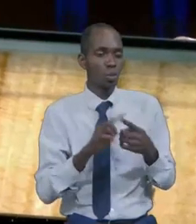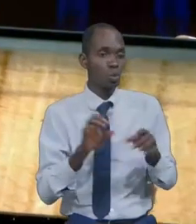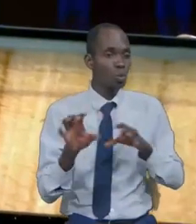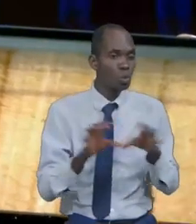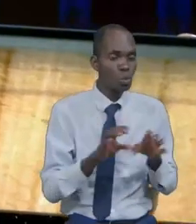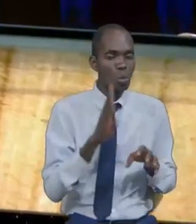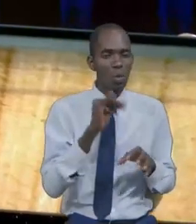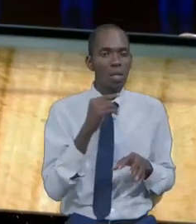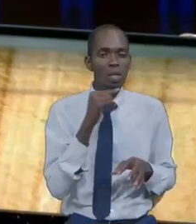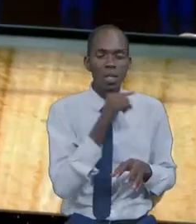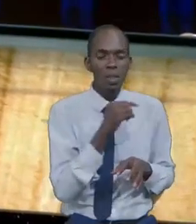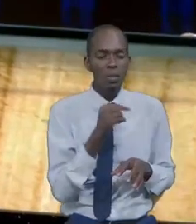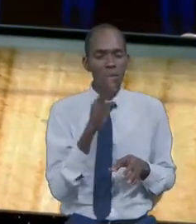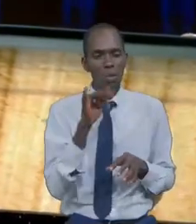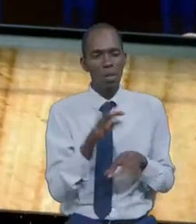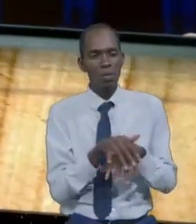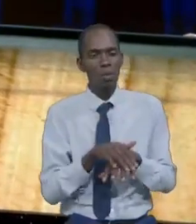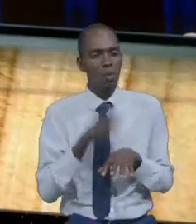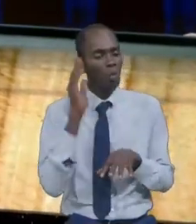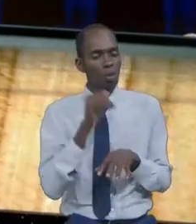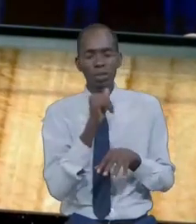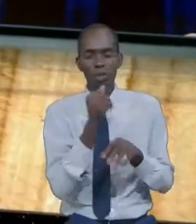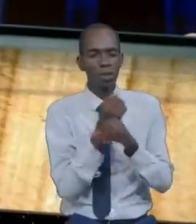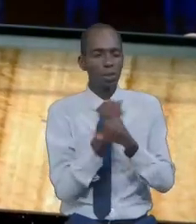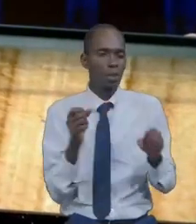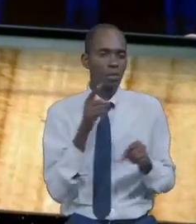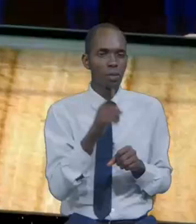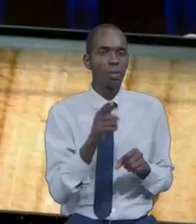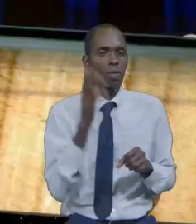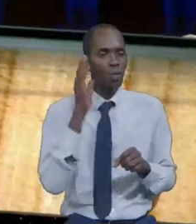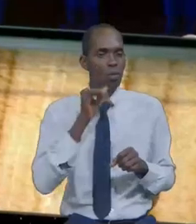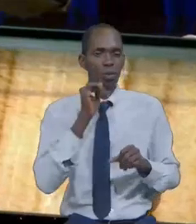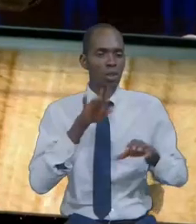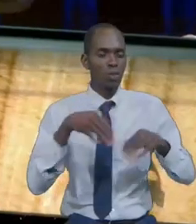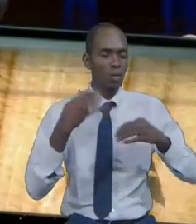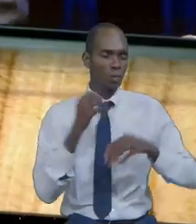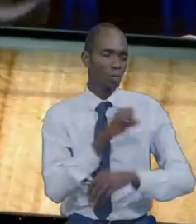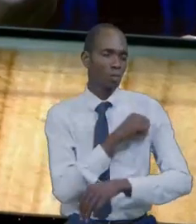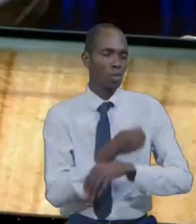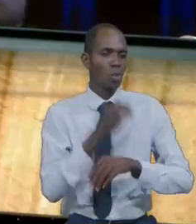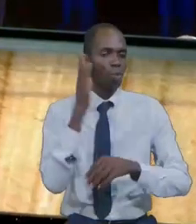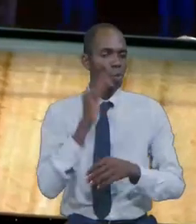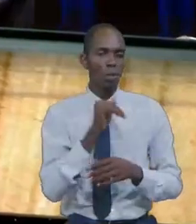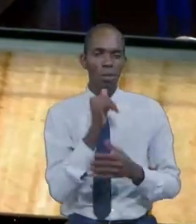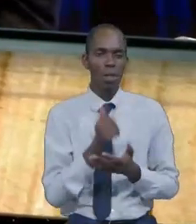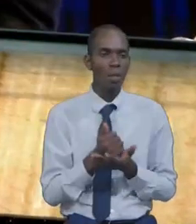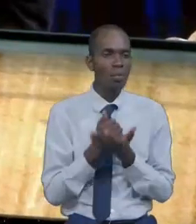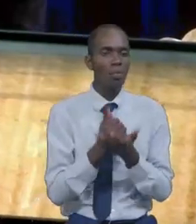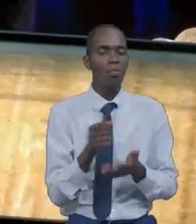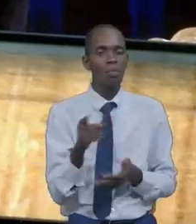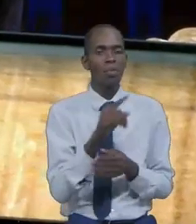la personne. Ne va pas fortifier la personne. Ne va pas équiper la personne. Ne va pas l'aider